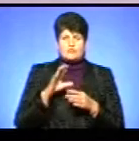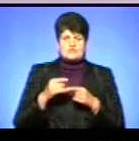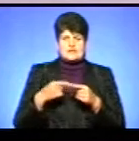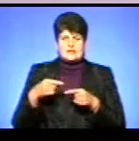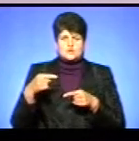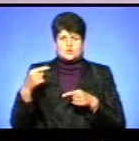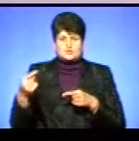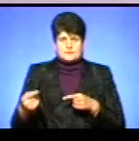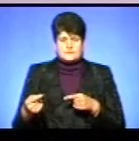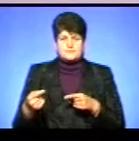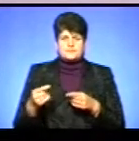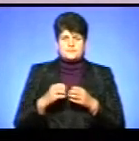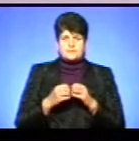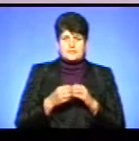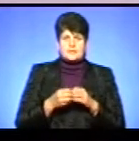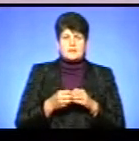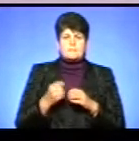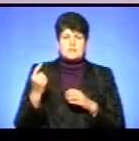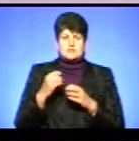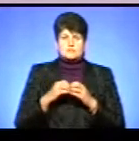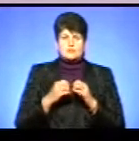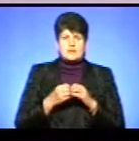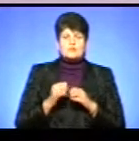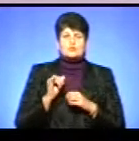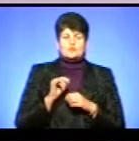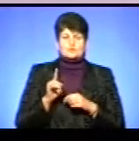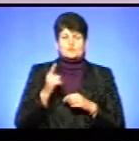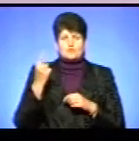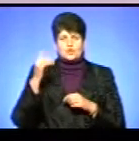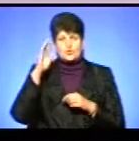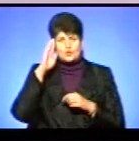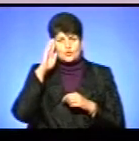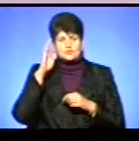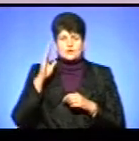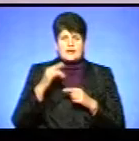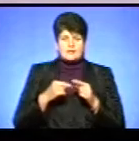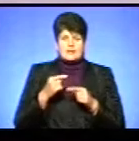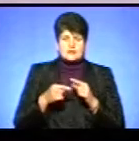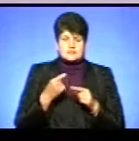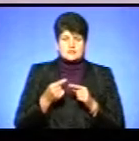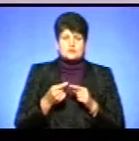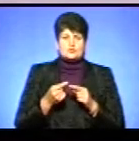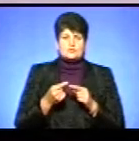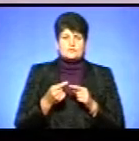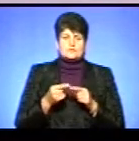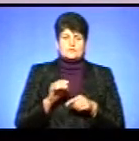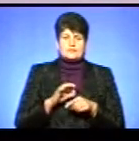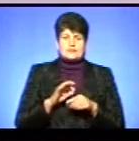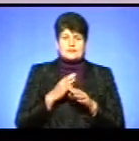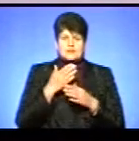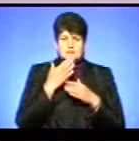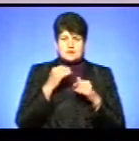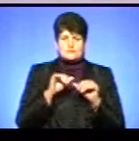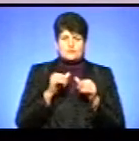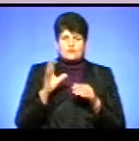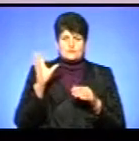патологій. Проблеми наші полягають в тому, що в одного хлопчика, як наслідок недоношеності, не сформованості